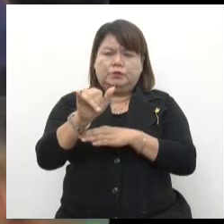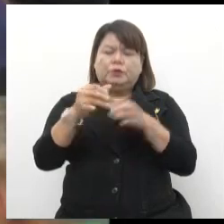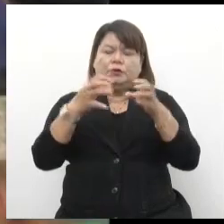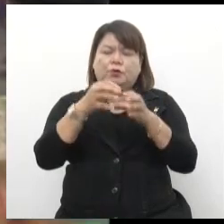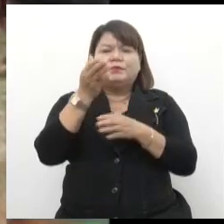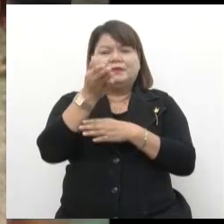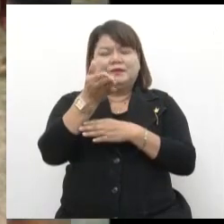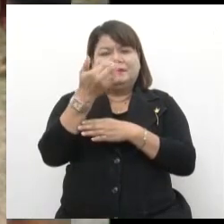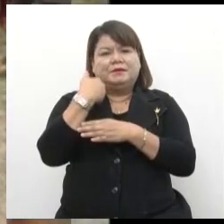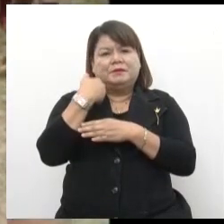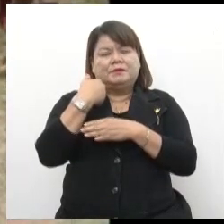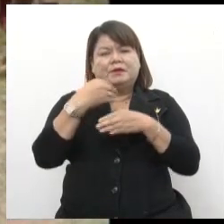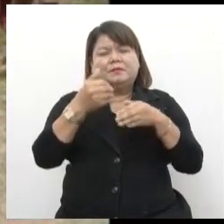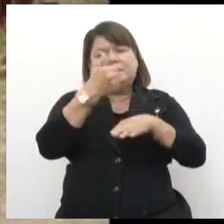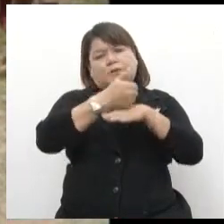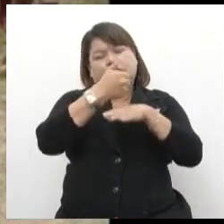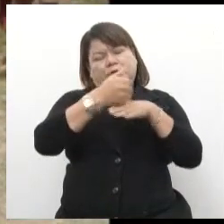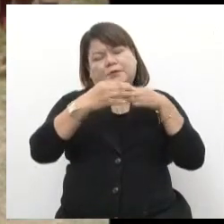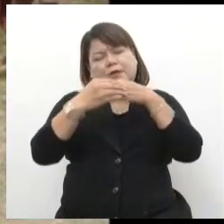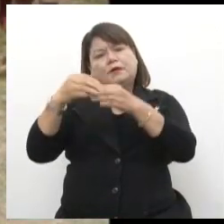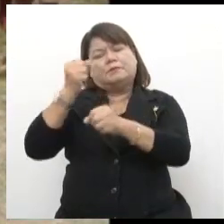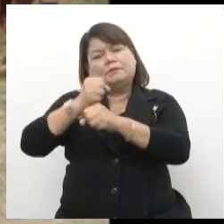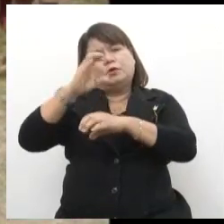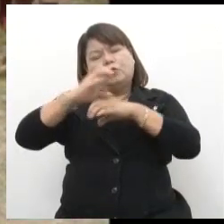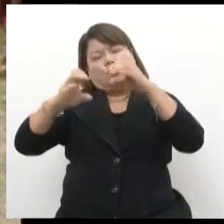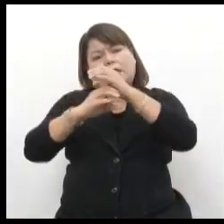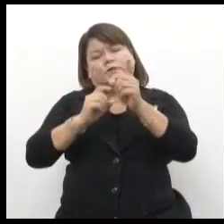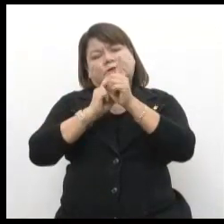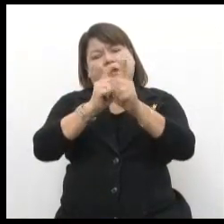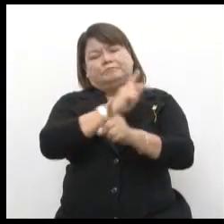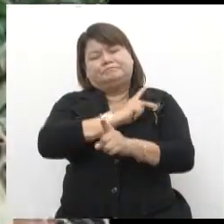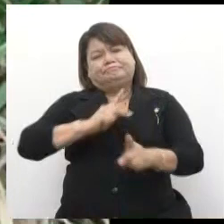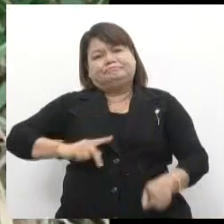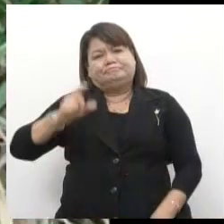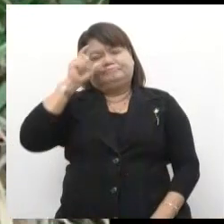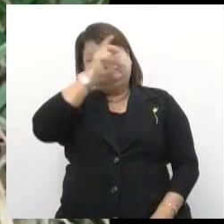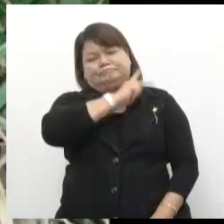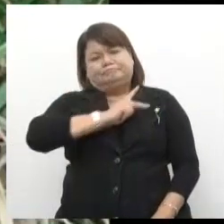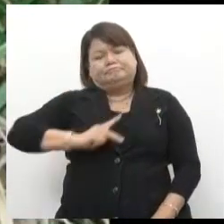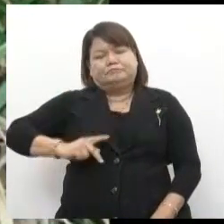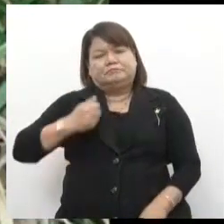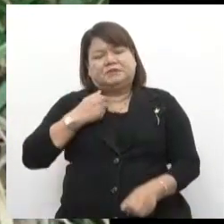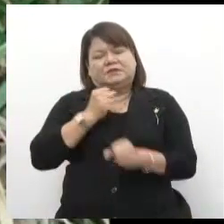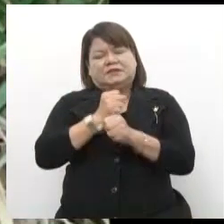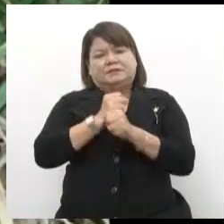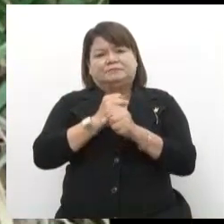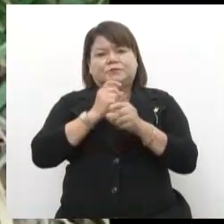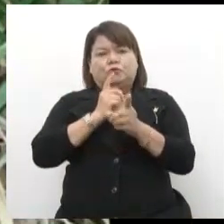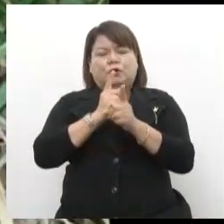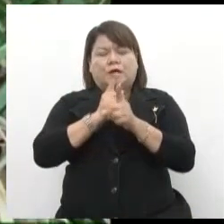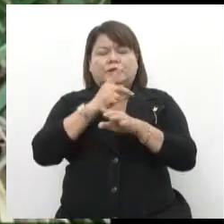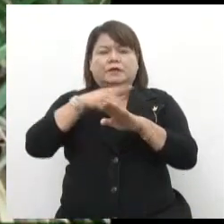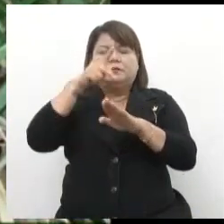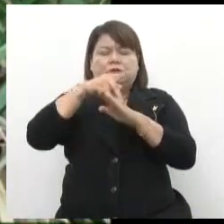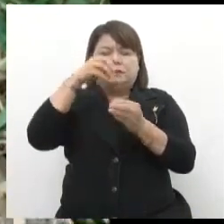กิจได้เป็นแกนนำในการทำโครงการพระราชดำริโคกหนองนาได้ดำเนินการสร้างพื้นที่ต้นแบบในโร